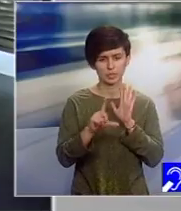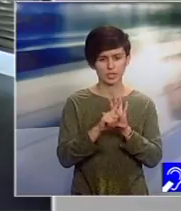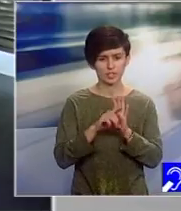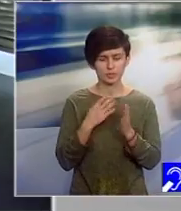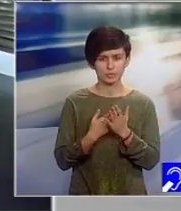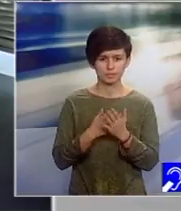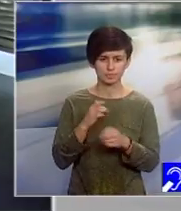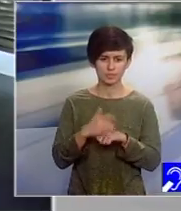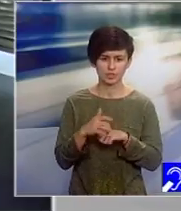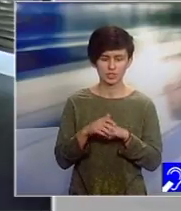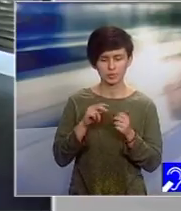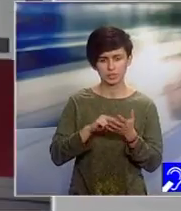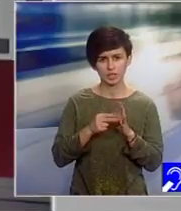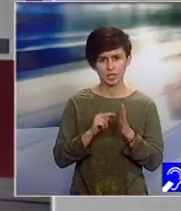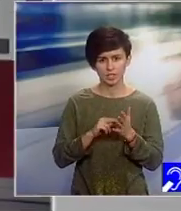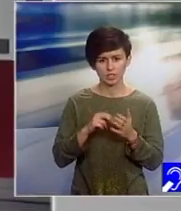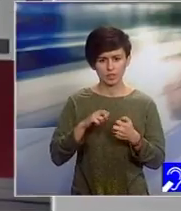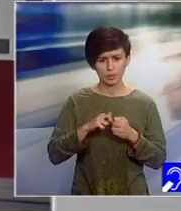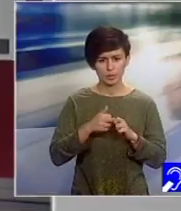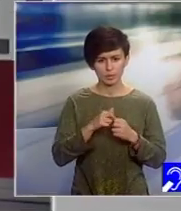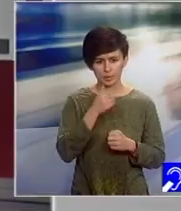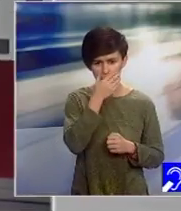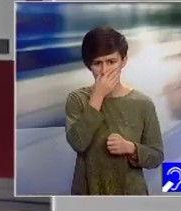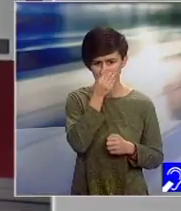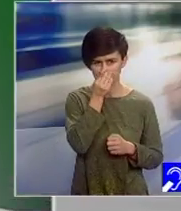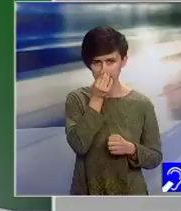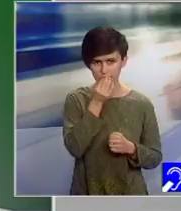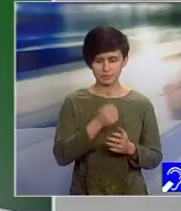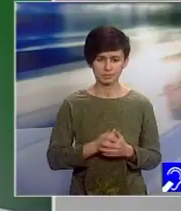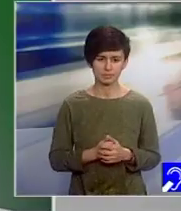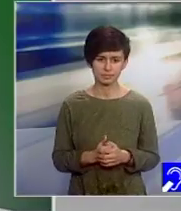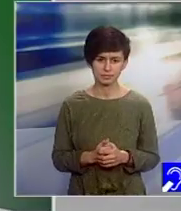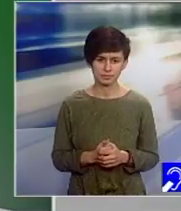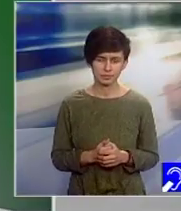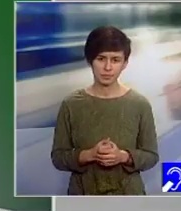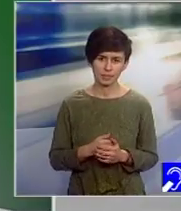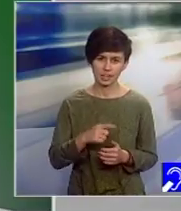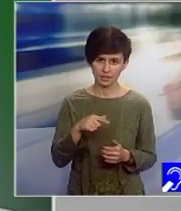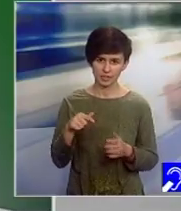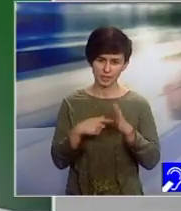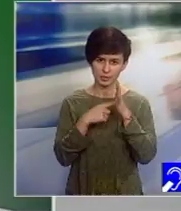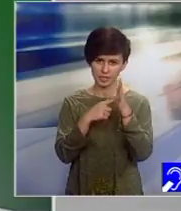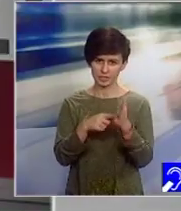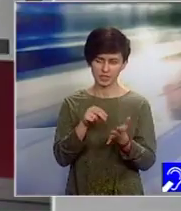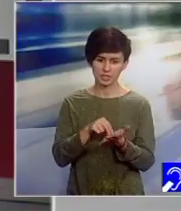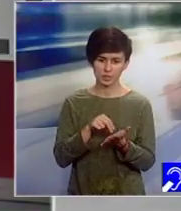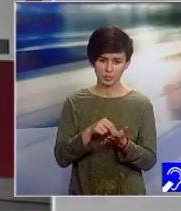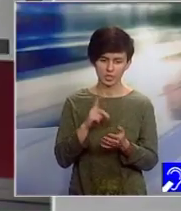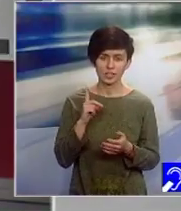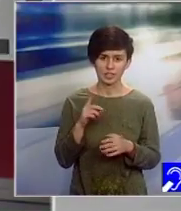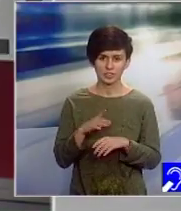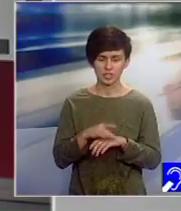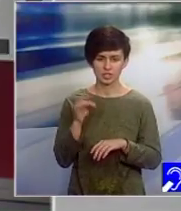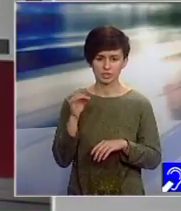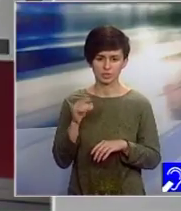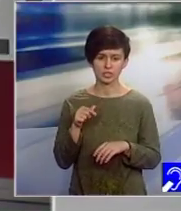să rezolvăm problemele. Practic, deci nu doar lansați tema, propunerea, ci și soluția. Practic, aceste teme sunt